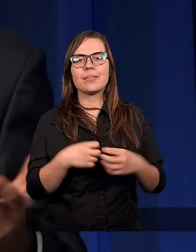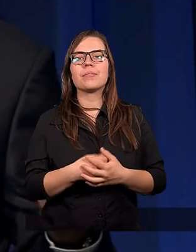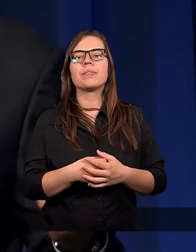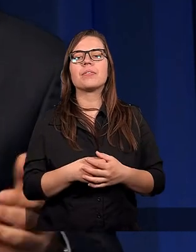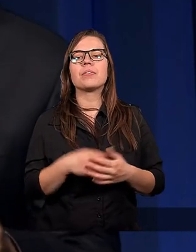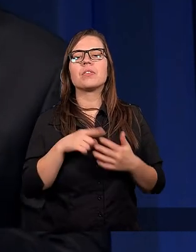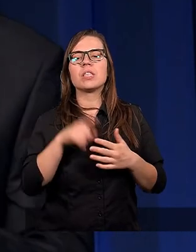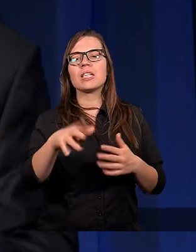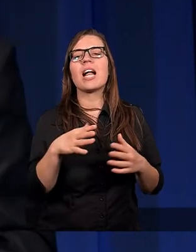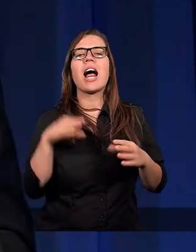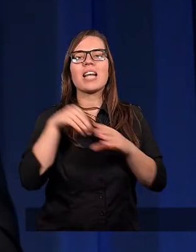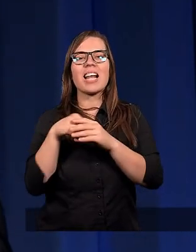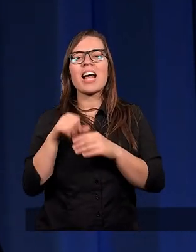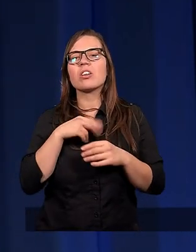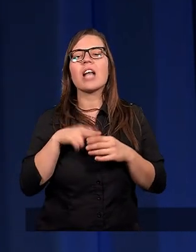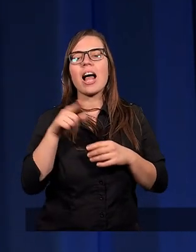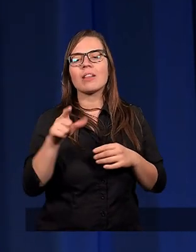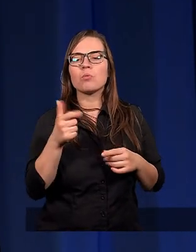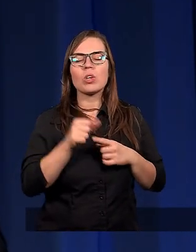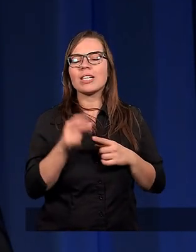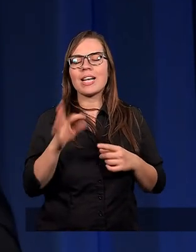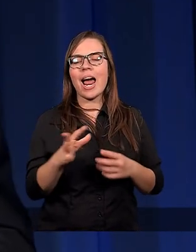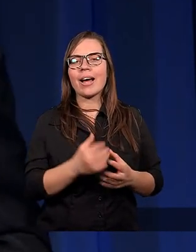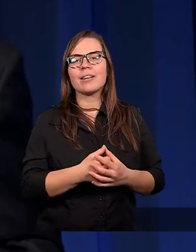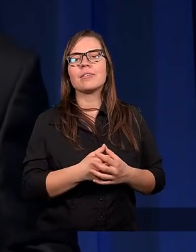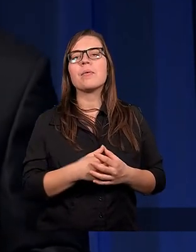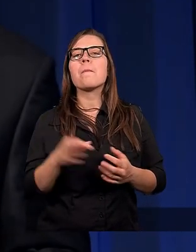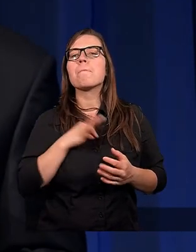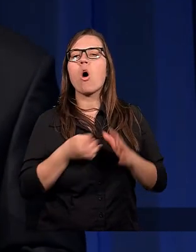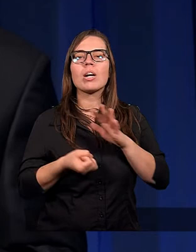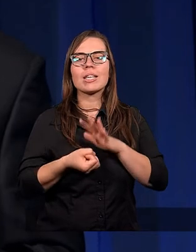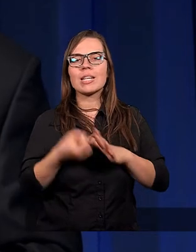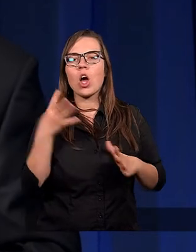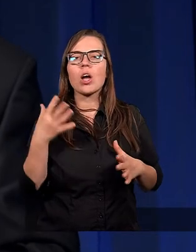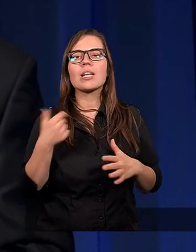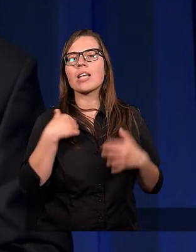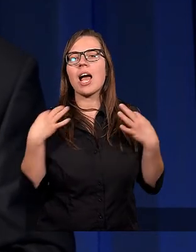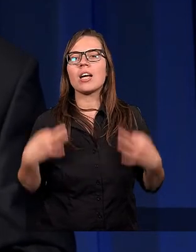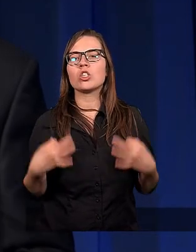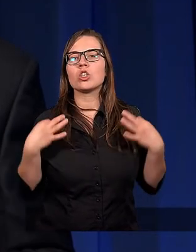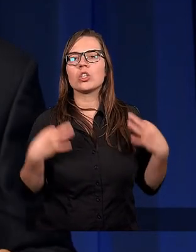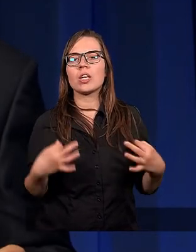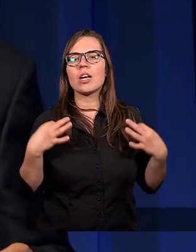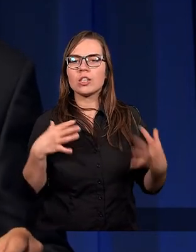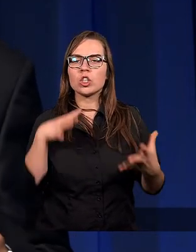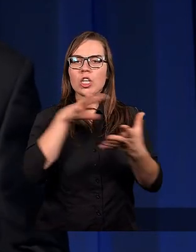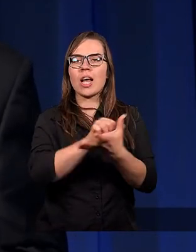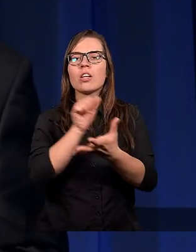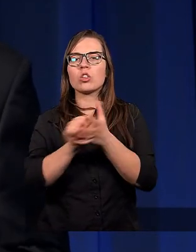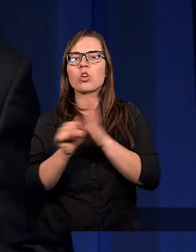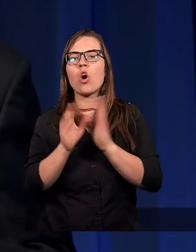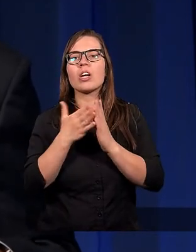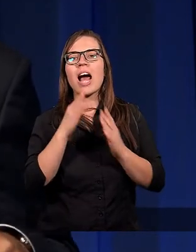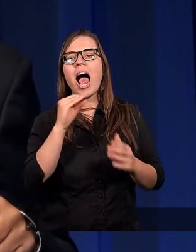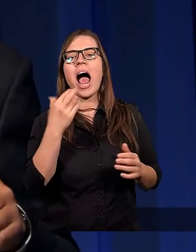Ale one zasadzają się na tym, co jest w nich. Moi drodzy, ja dzisiaj sięgnąłem do księgi Amosa,